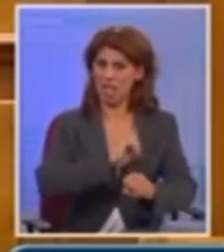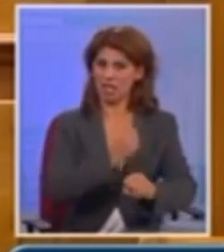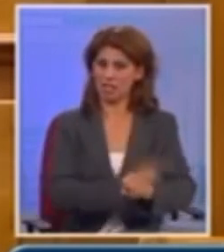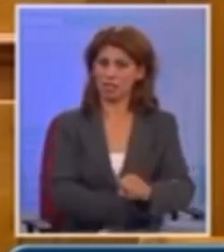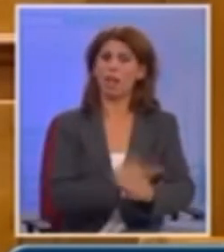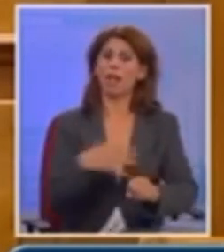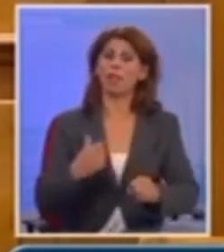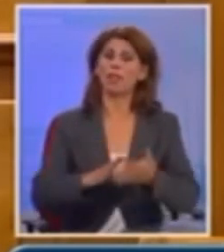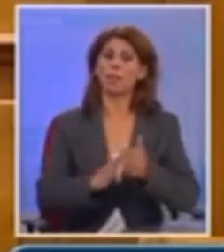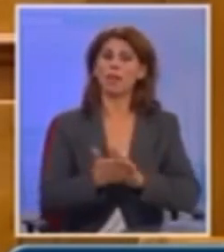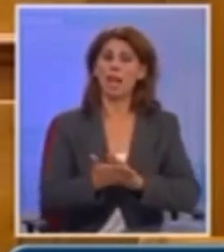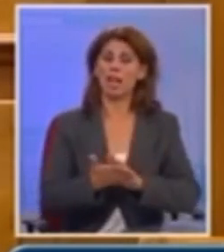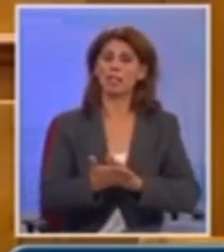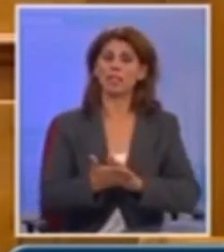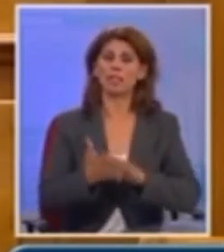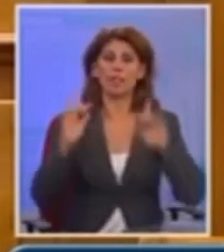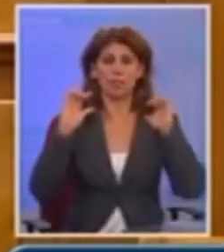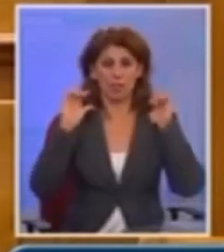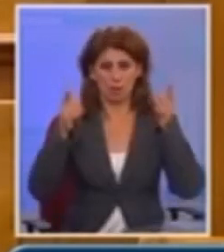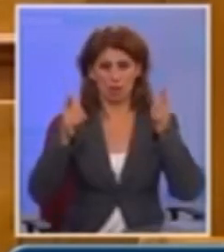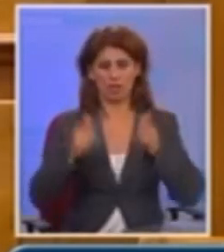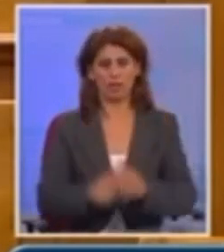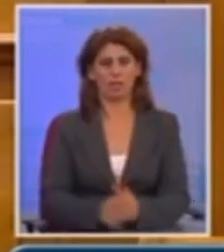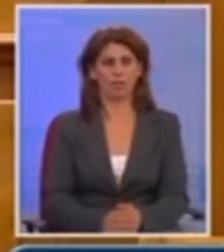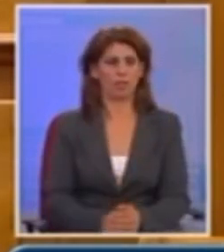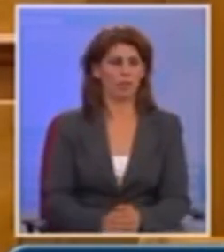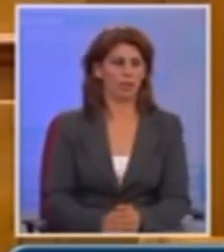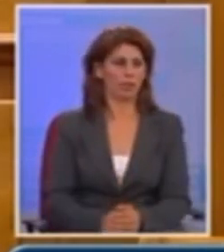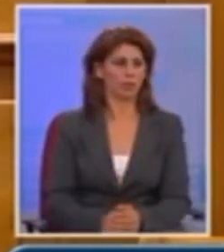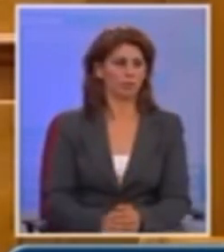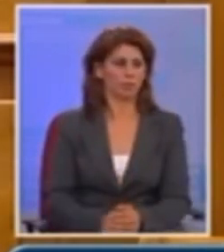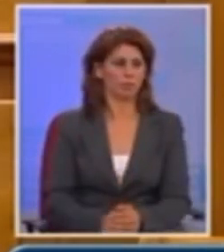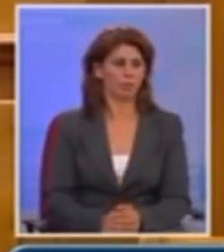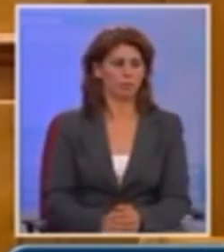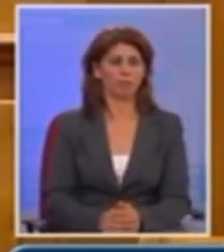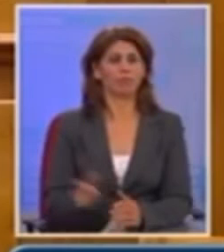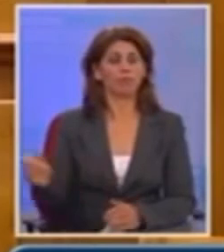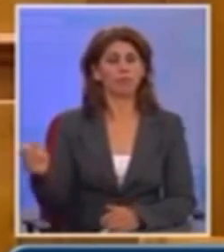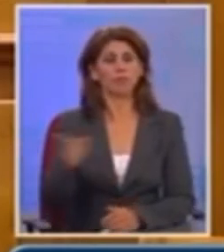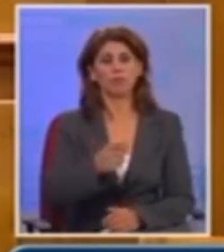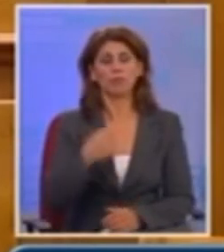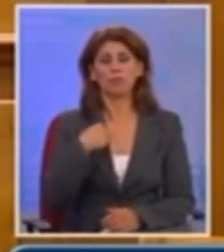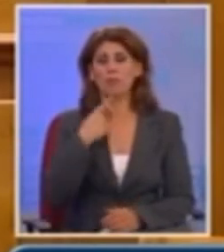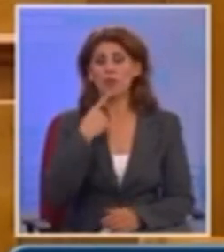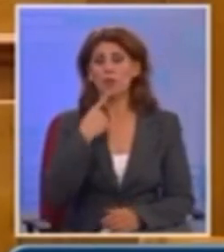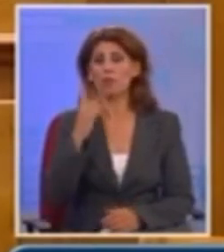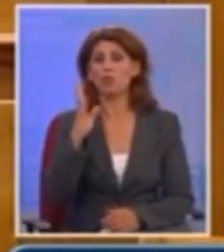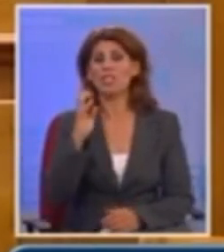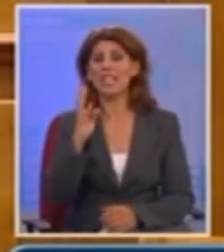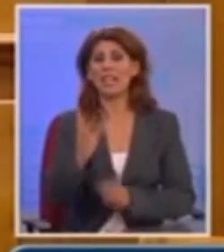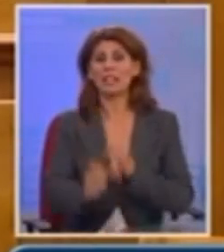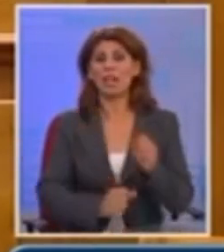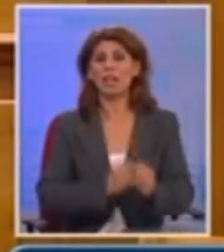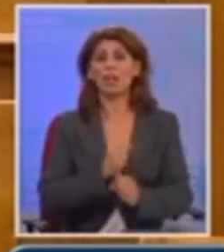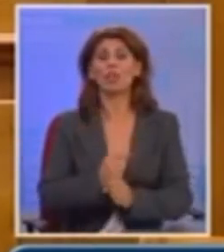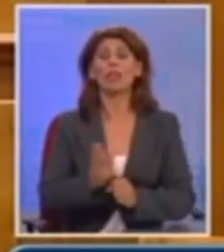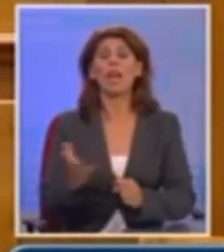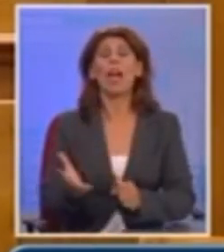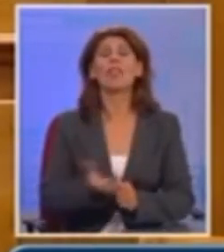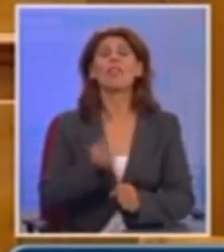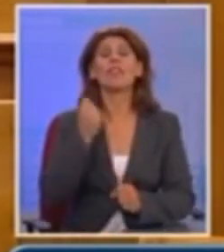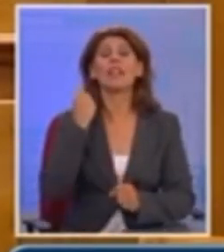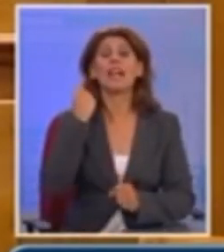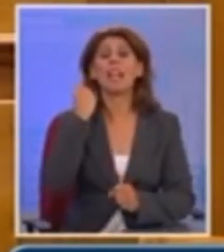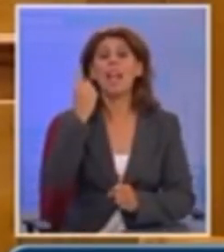και πράξη δημοκρατίας. Εκείνοι οι οποίοι 40 χρόνια δεν βρήκαν ένα